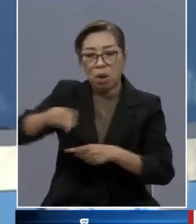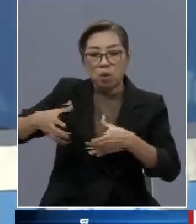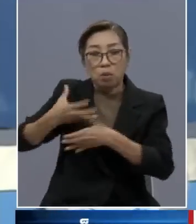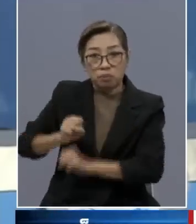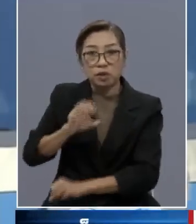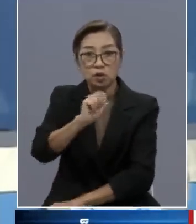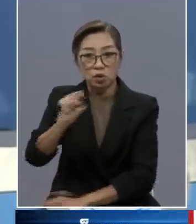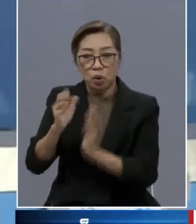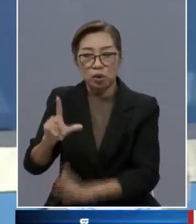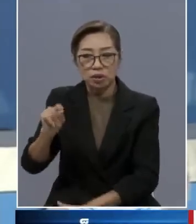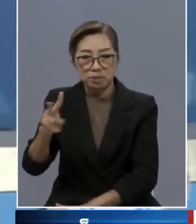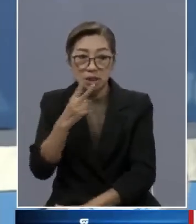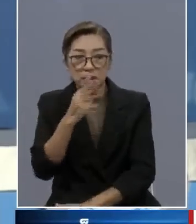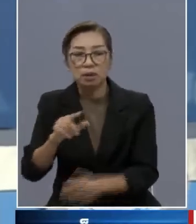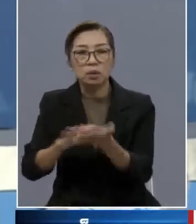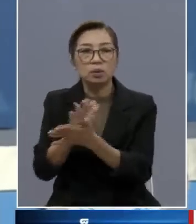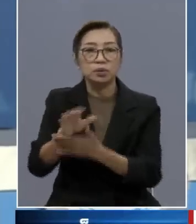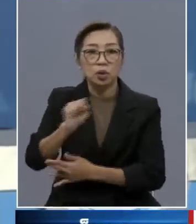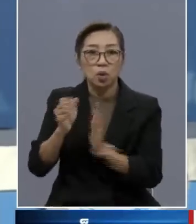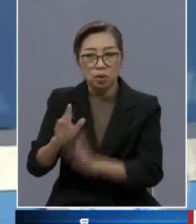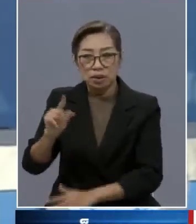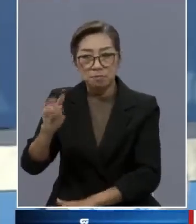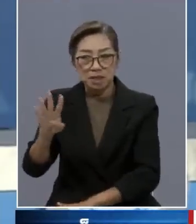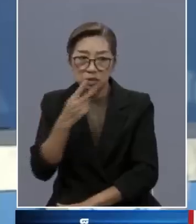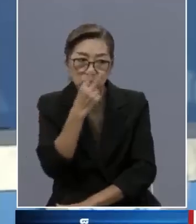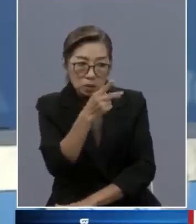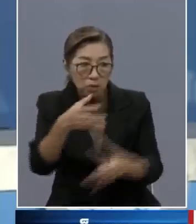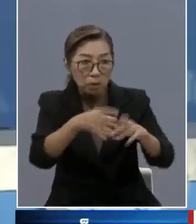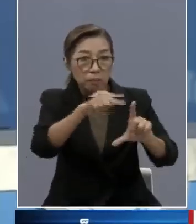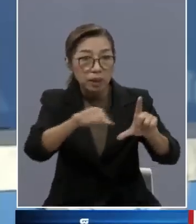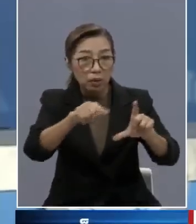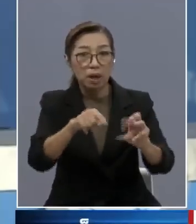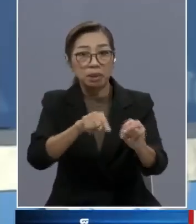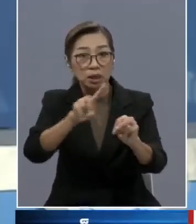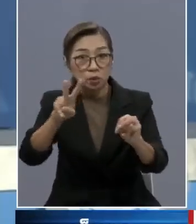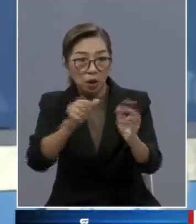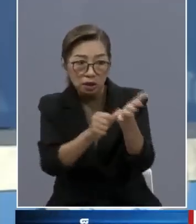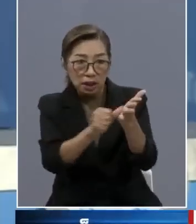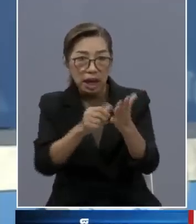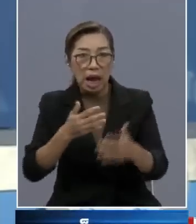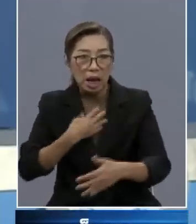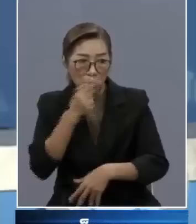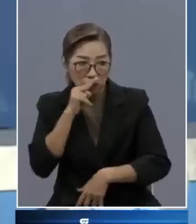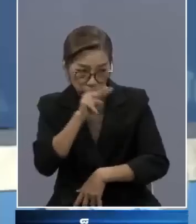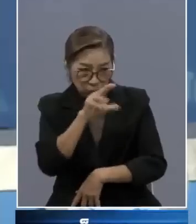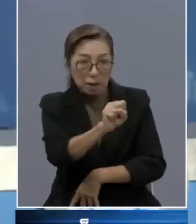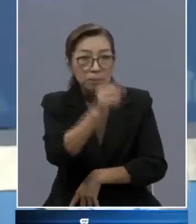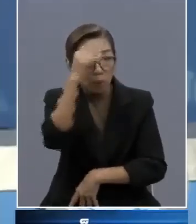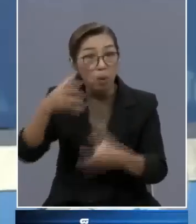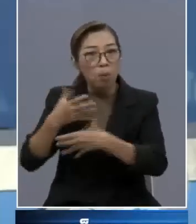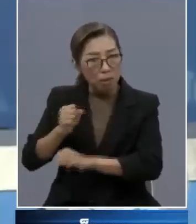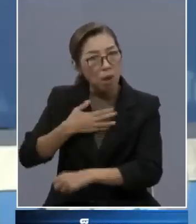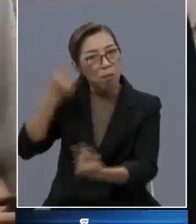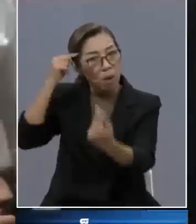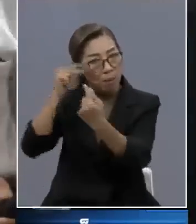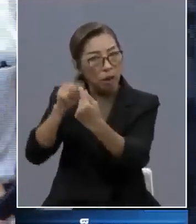คเนี่ยจะติดตามการแก้ไขการยกเลิกมาตรา112เพราะว่าพรรคเองก็มีจุดยืนชัดเจนในเรื่องนี้นะครับ ครับในขณะที่เพื่อไทยตอนนี้ก็